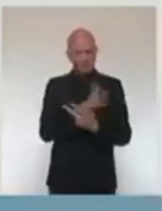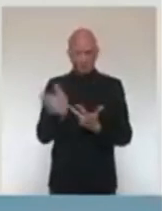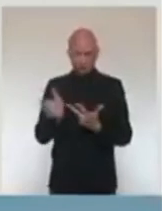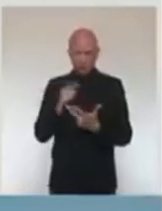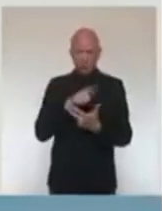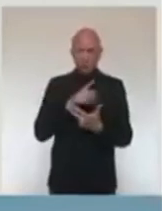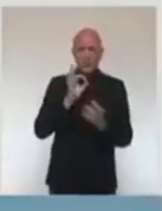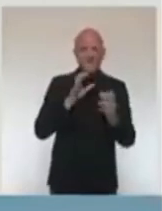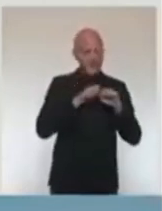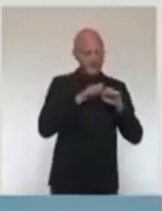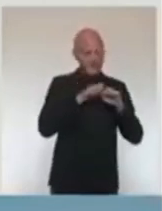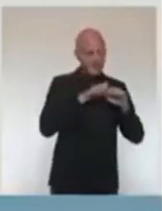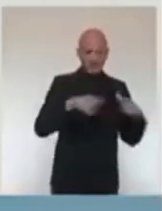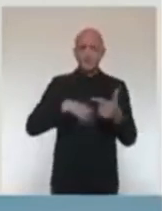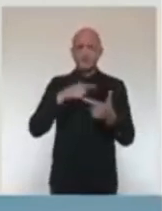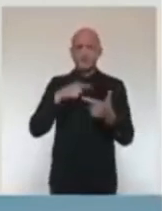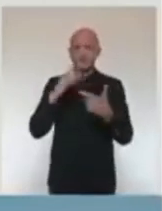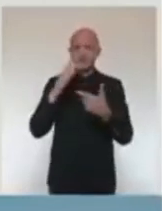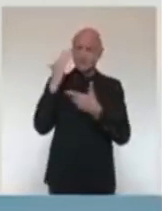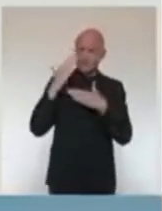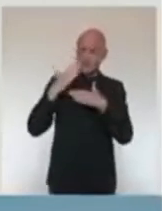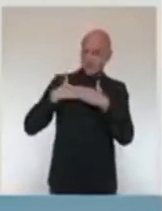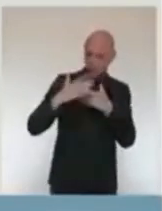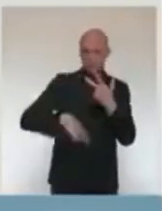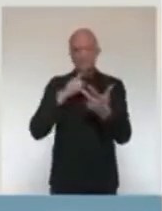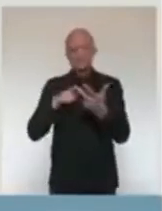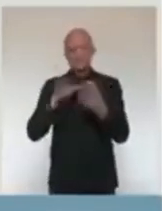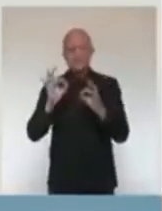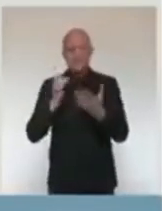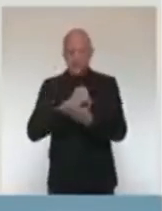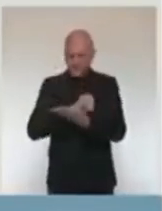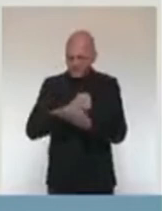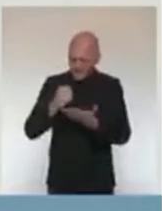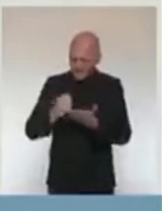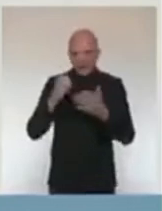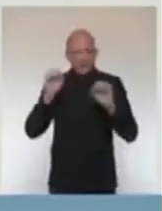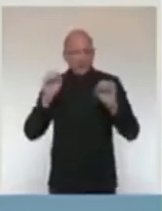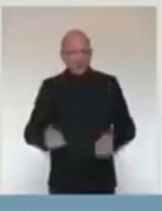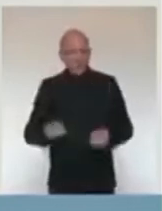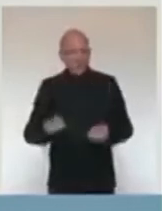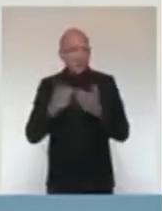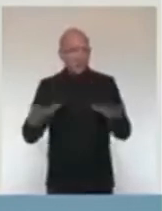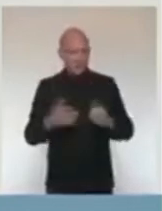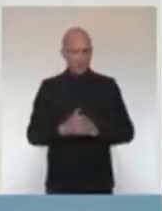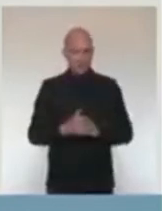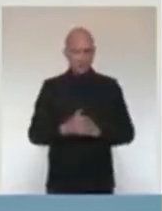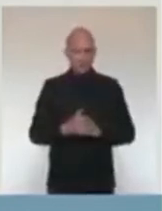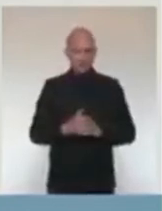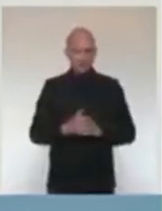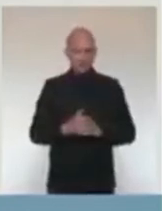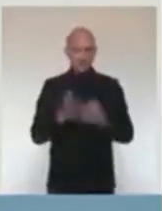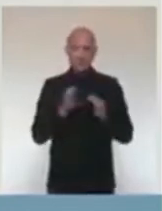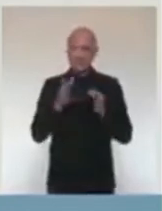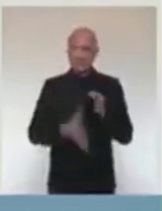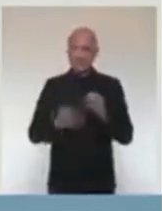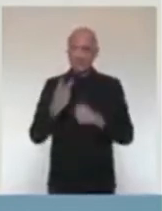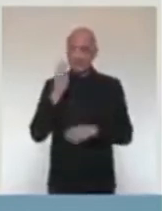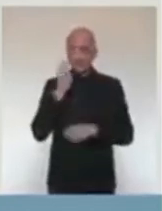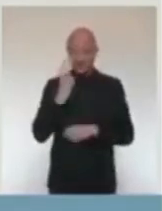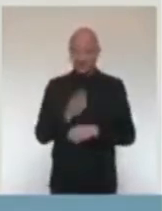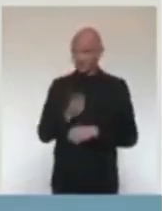de capacité en matière de tests. Vous le voyez, 4 régions, tous les départements de 4 régions restent en